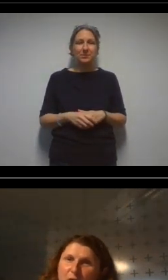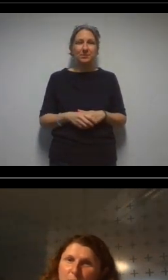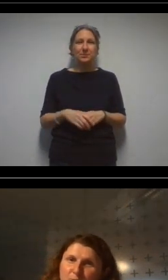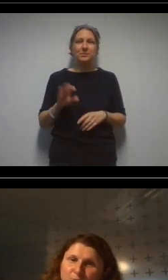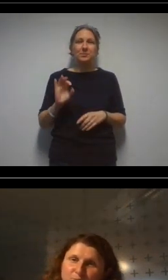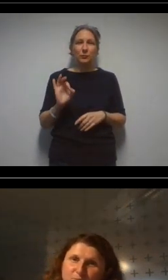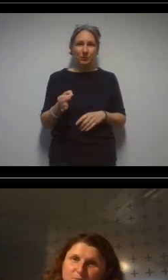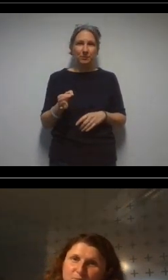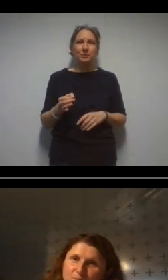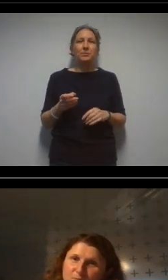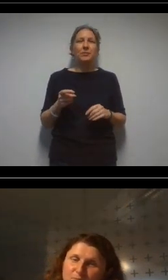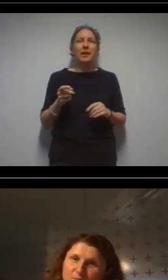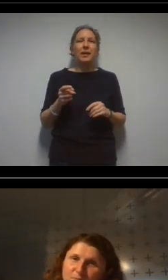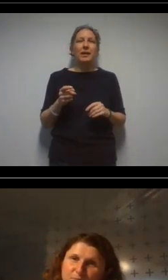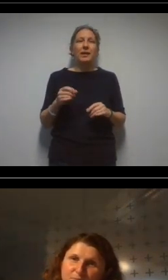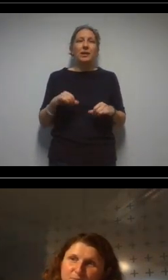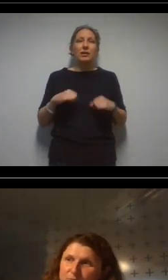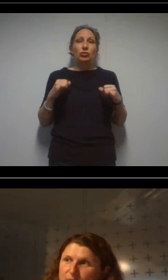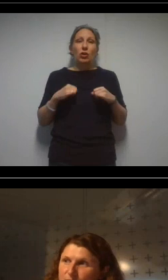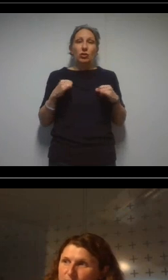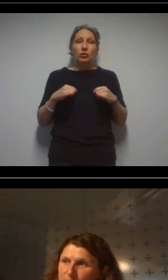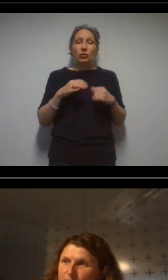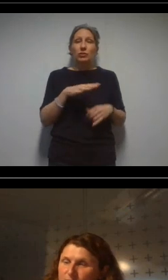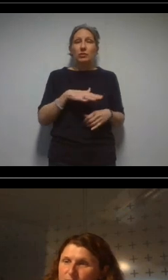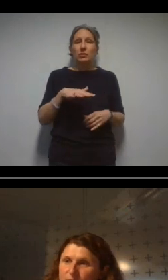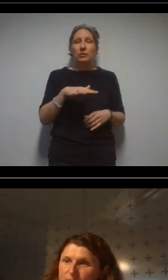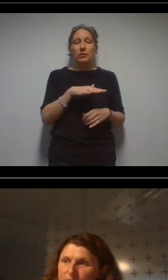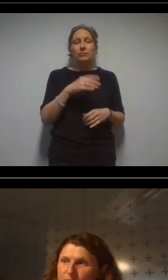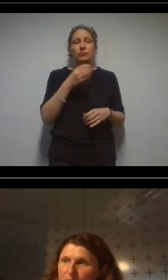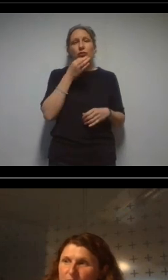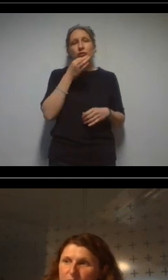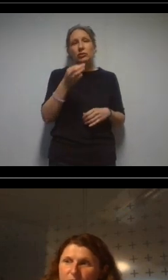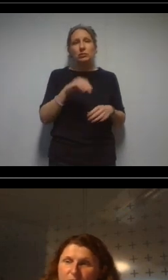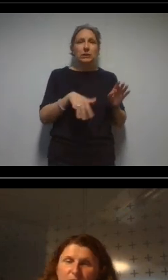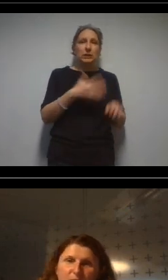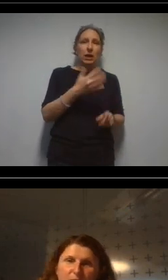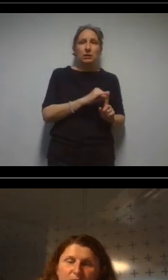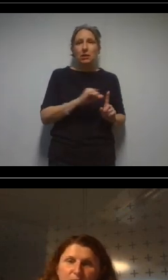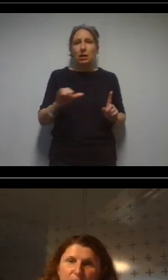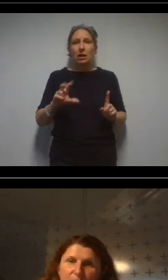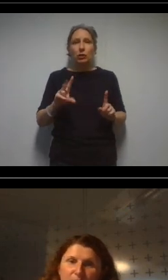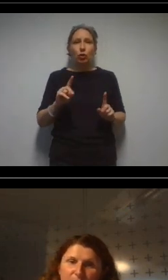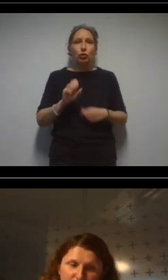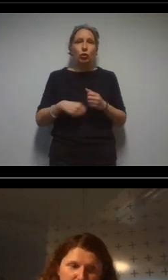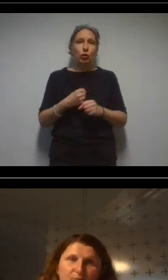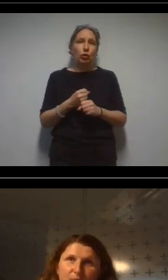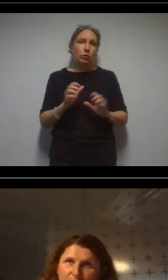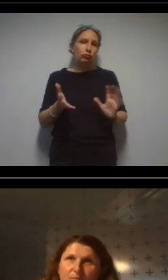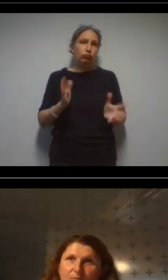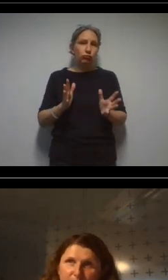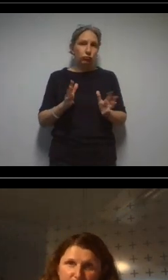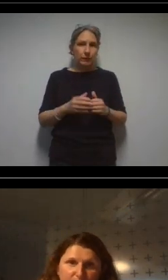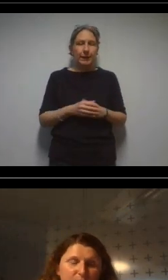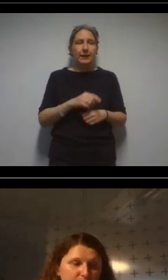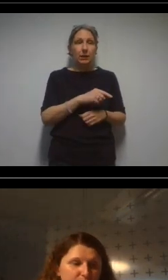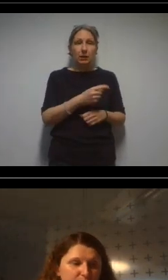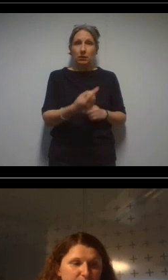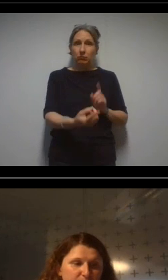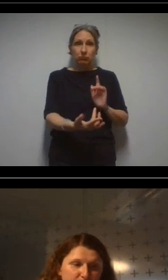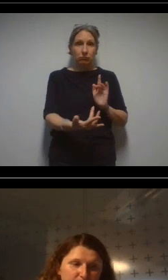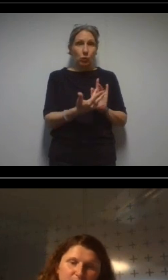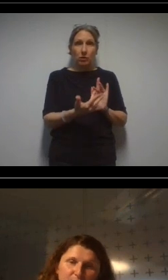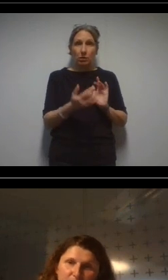Alors, du coup, les jeunes, comme je vous le dis, donc ils ont entre 15 et 30 ans et ils viennent à nous comme ils le souhaitent et quand